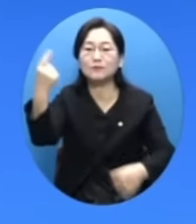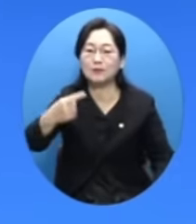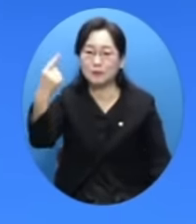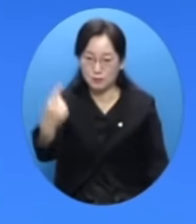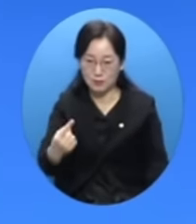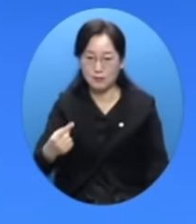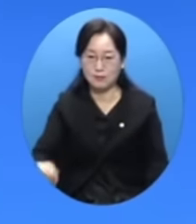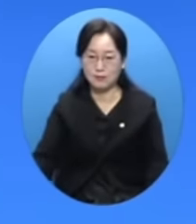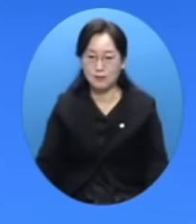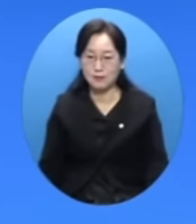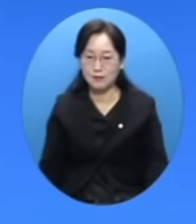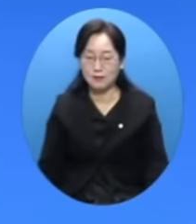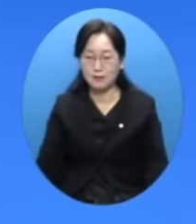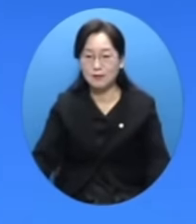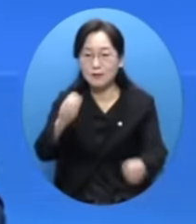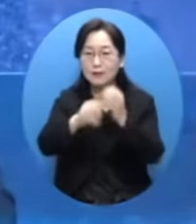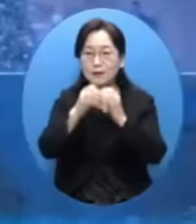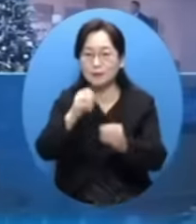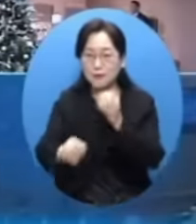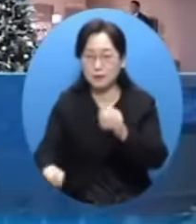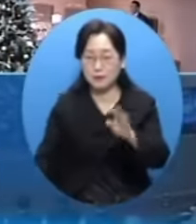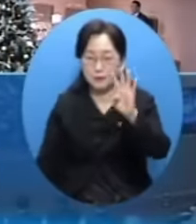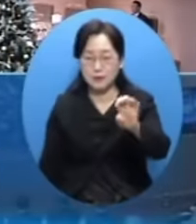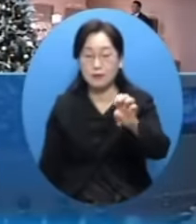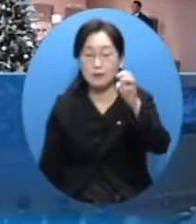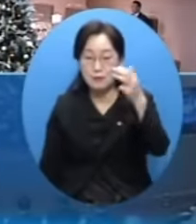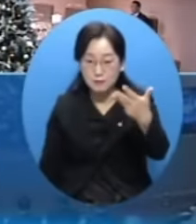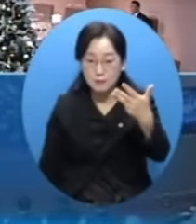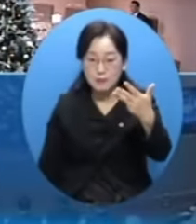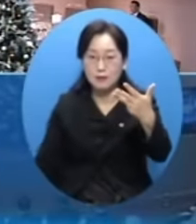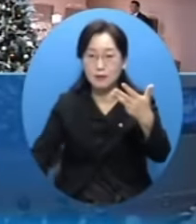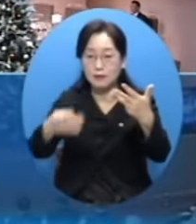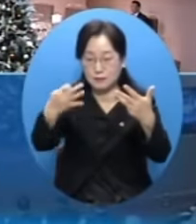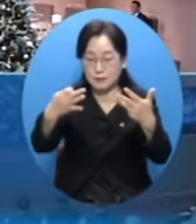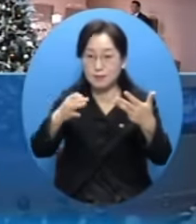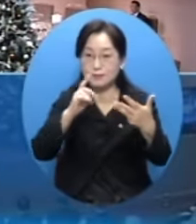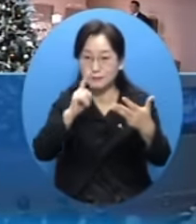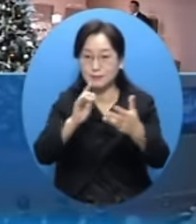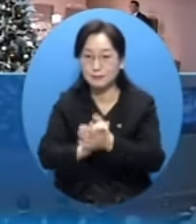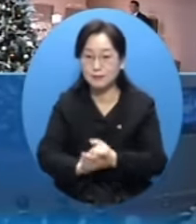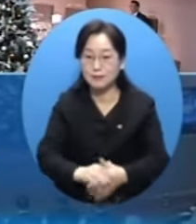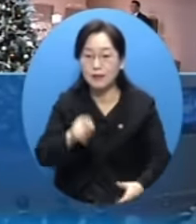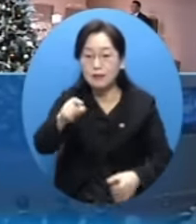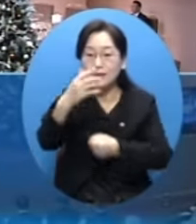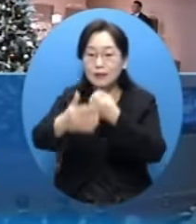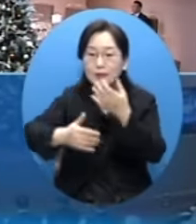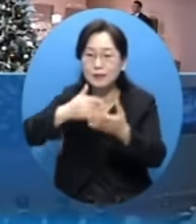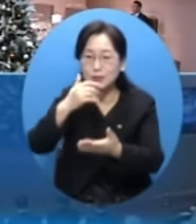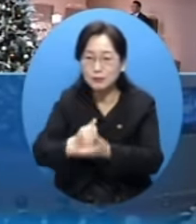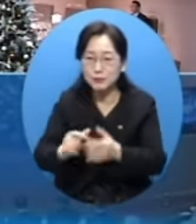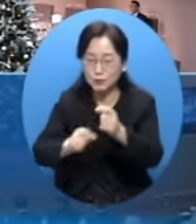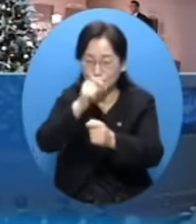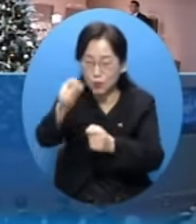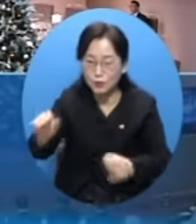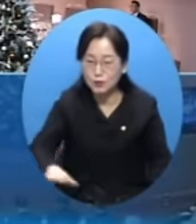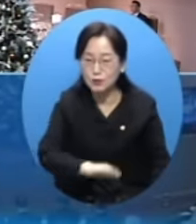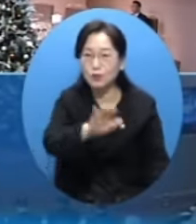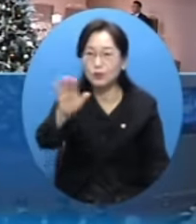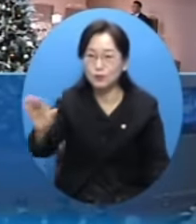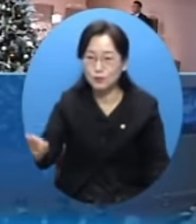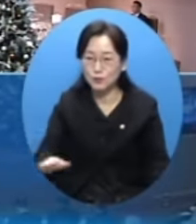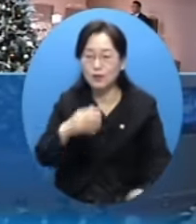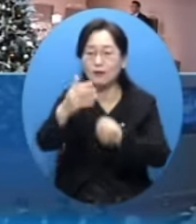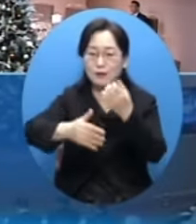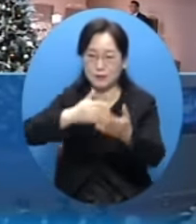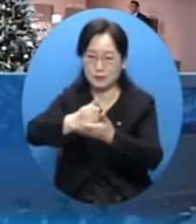될 것입니다. 시편 48절 8편 14절은 이와 같이 말씀합니다. 이 하나님은 영원히